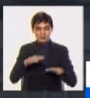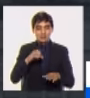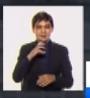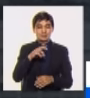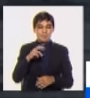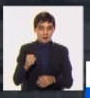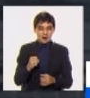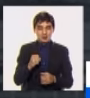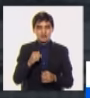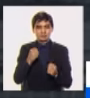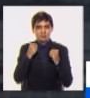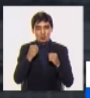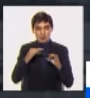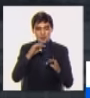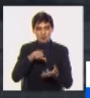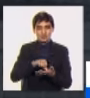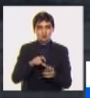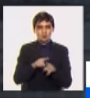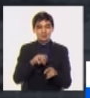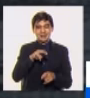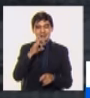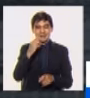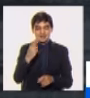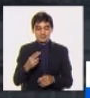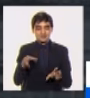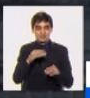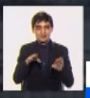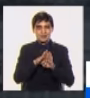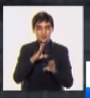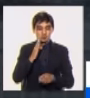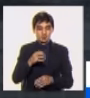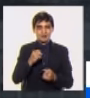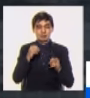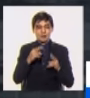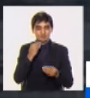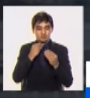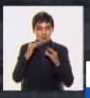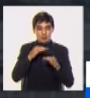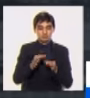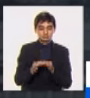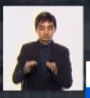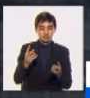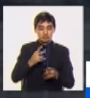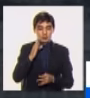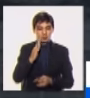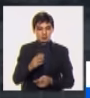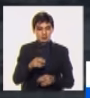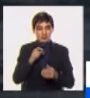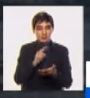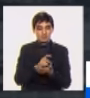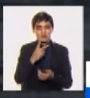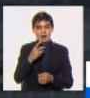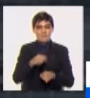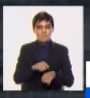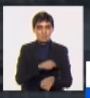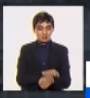фитнес клубы на территории трц останутся закрытыми на объектах общепита расстояние между посетителями должно быть не менее